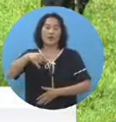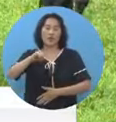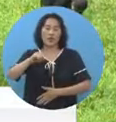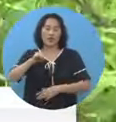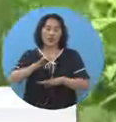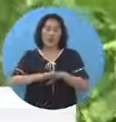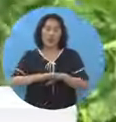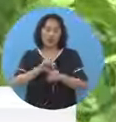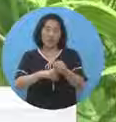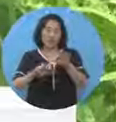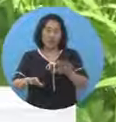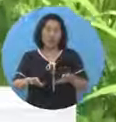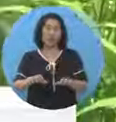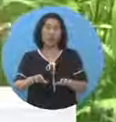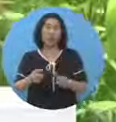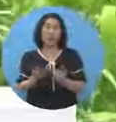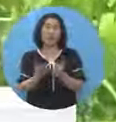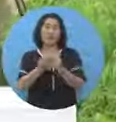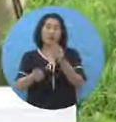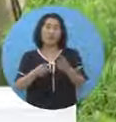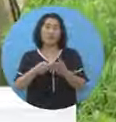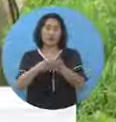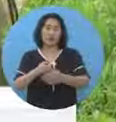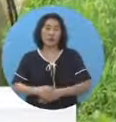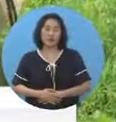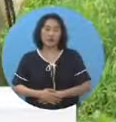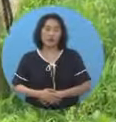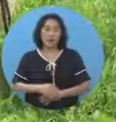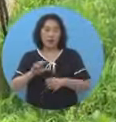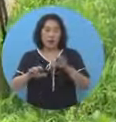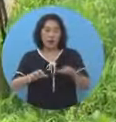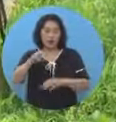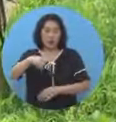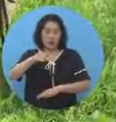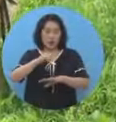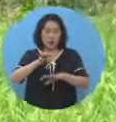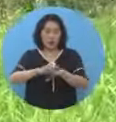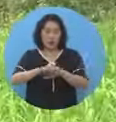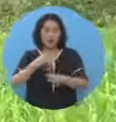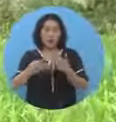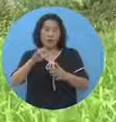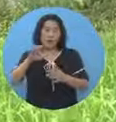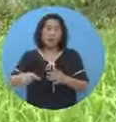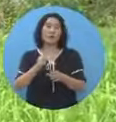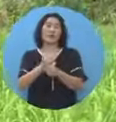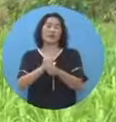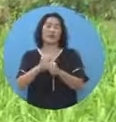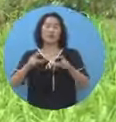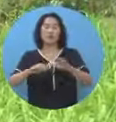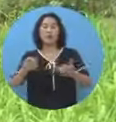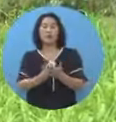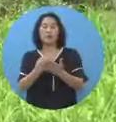전라남도가 유기농 생태마을 육성 사업을 추진합니다. 생태마을을 유기농업 체험장으로 활용하는 등 농촌 관광 자원으로